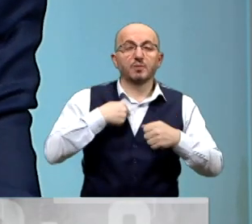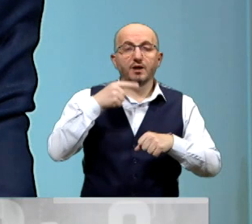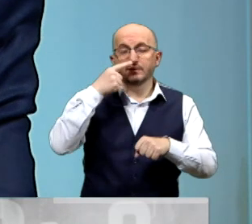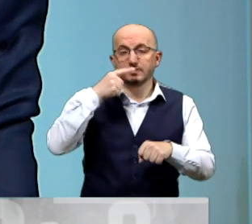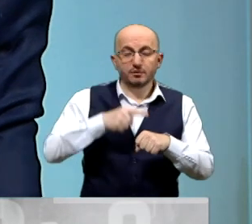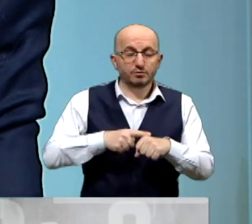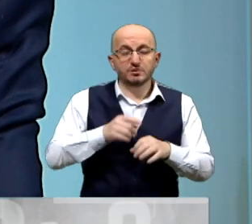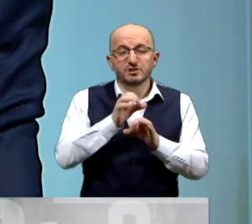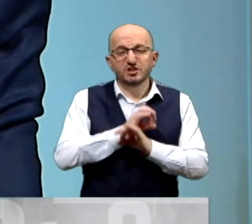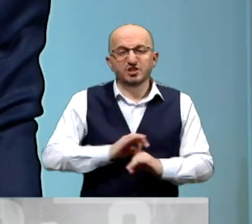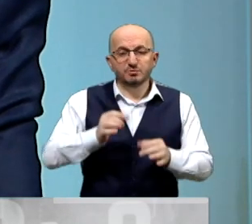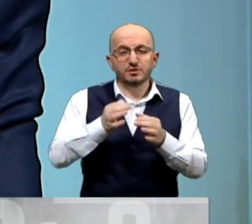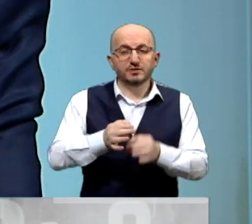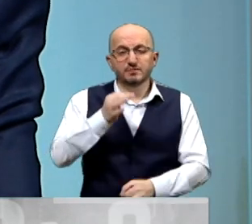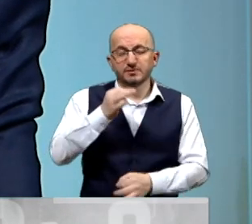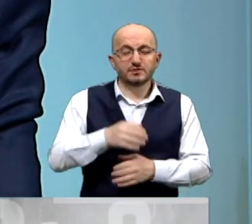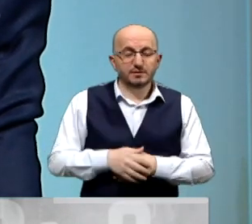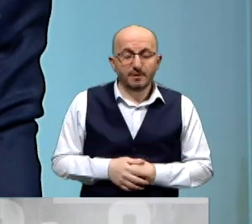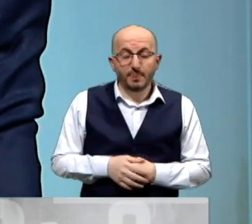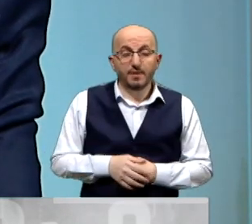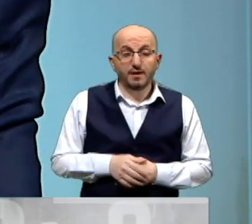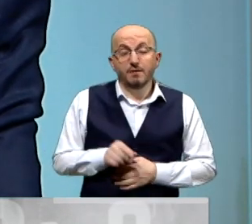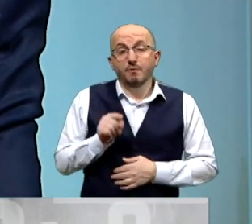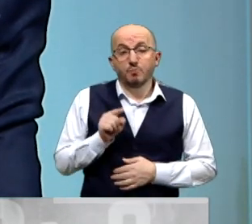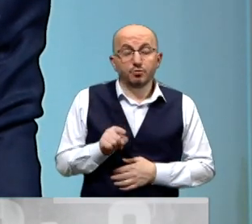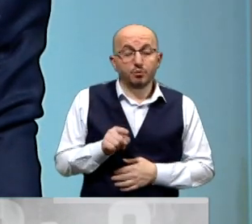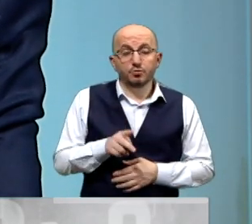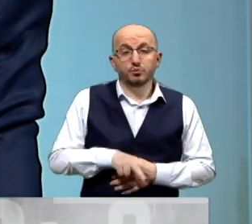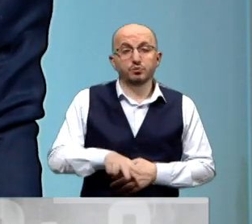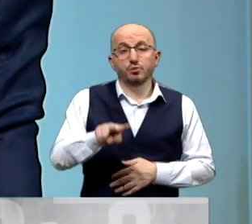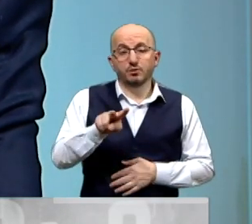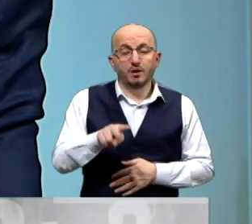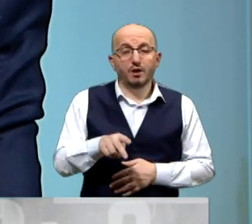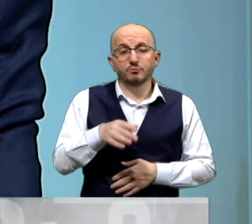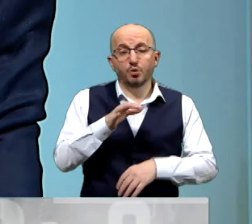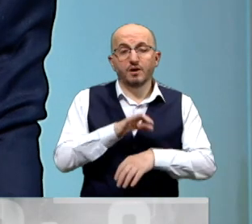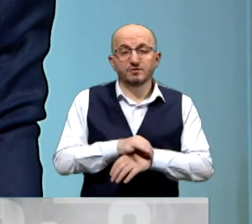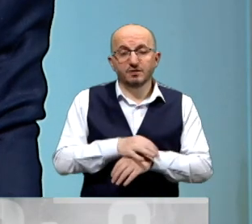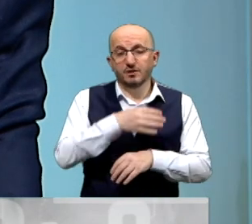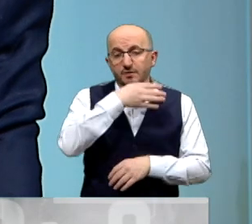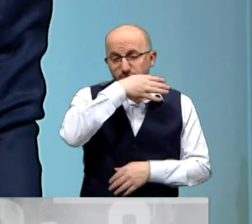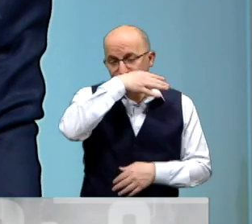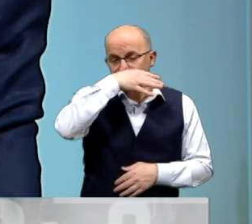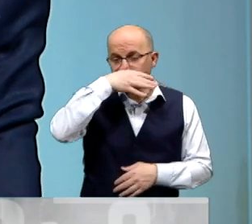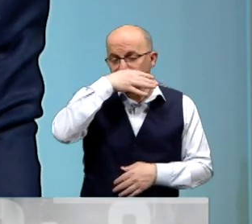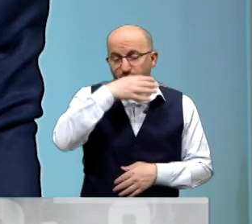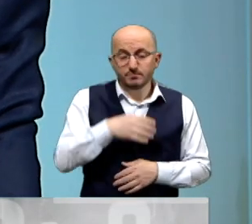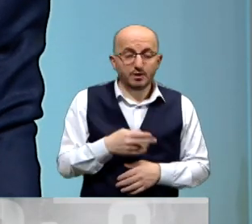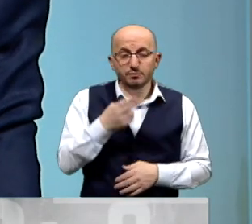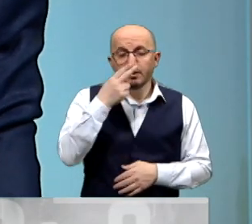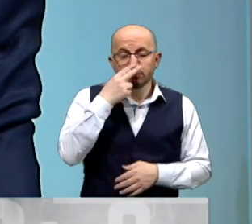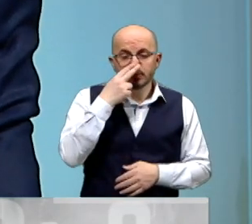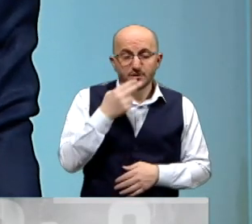hiç bir kimse yani hiçbirisi bu yola bu hastalığa hastalık diyorum veya bu